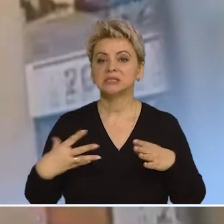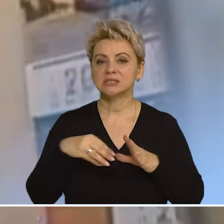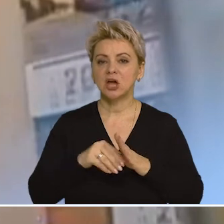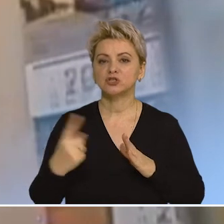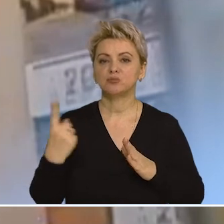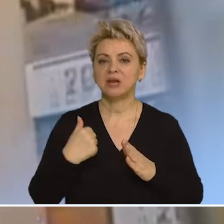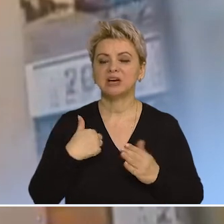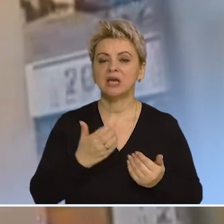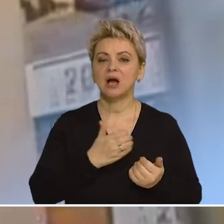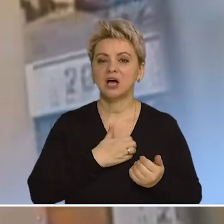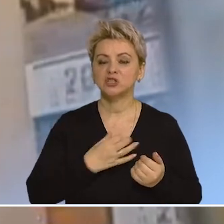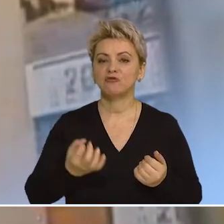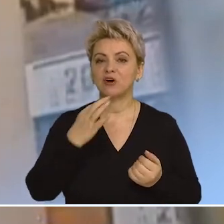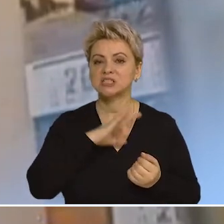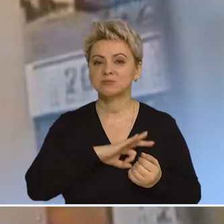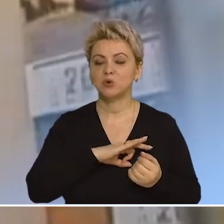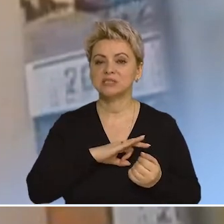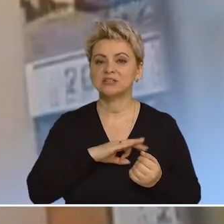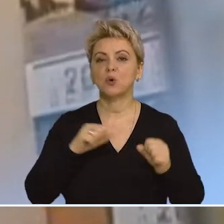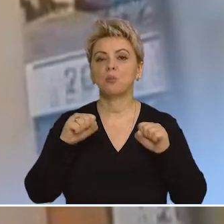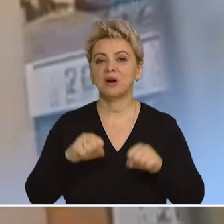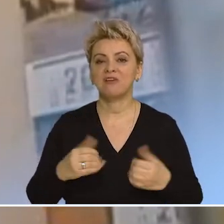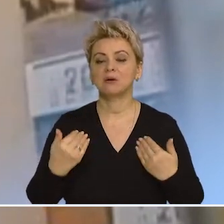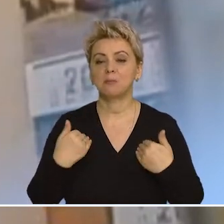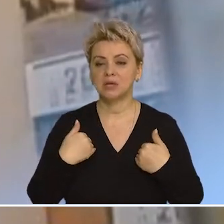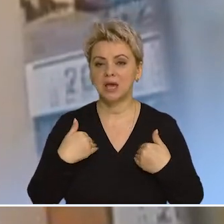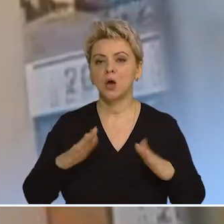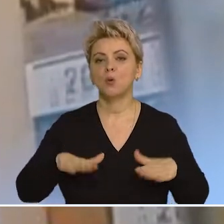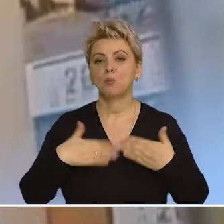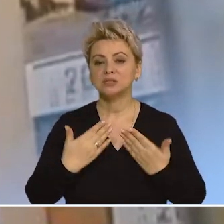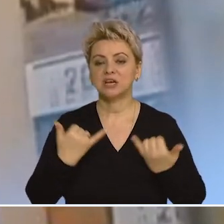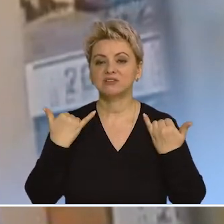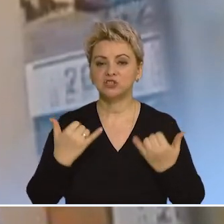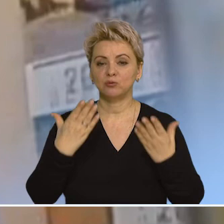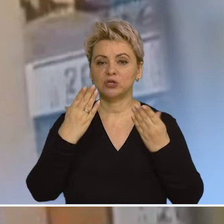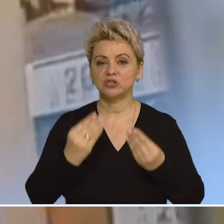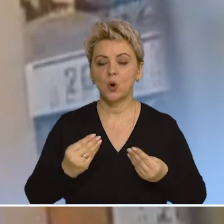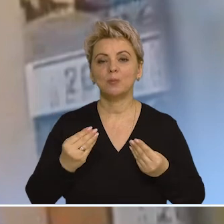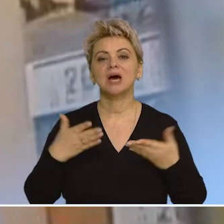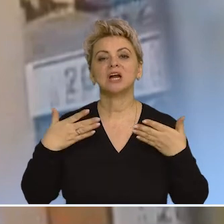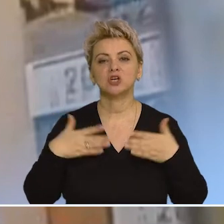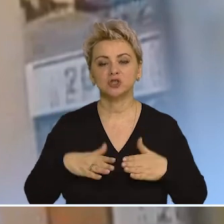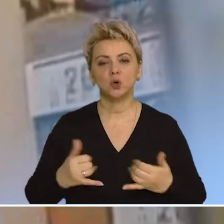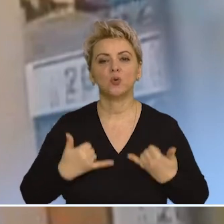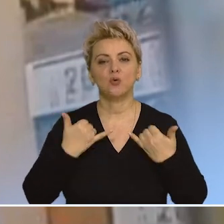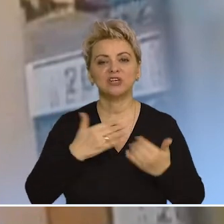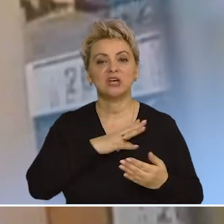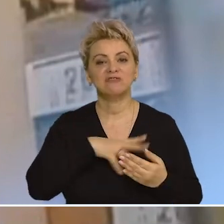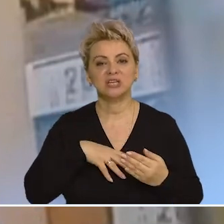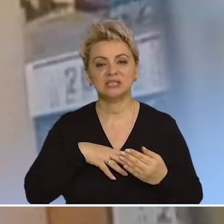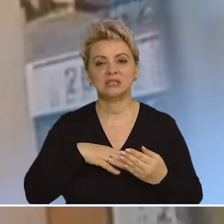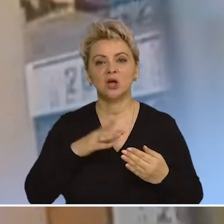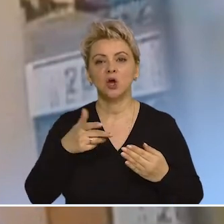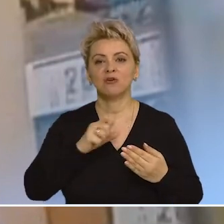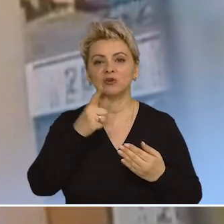Значит, первое, я хочу, воспользовавшись данным правом мне, поздравить сегодня с днем рождения уважаемого